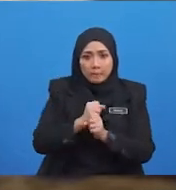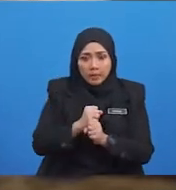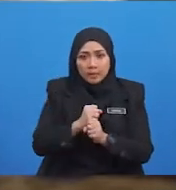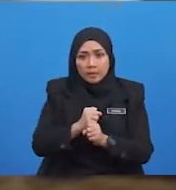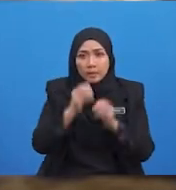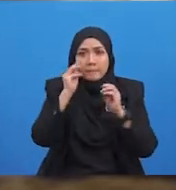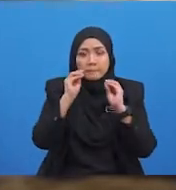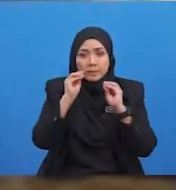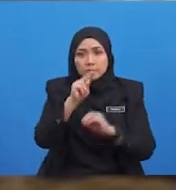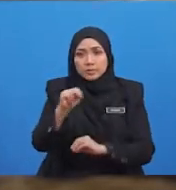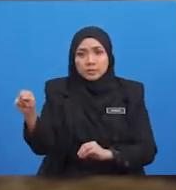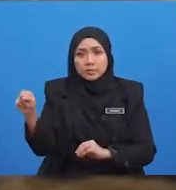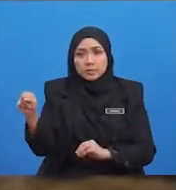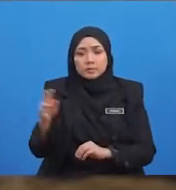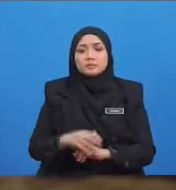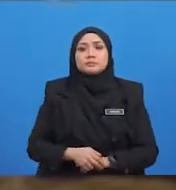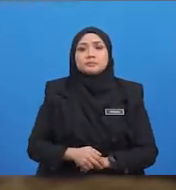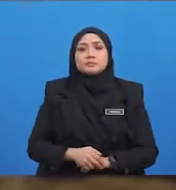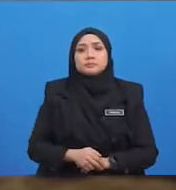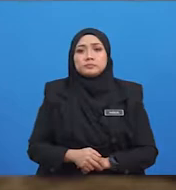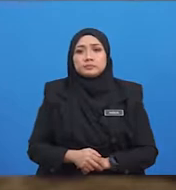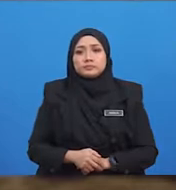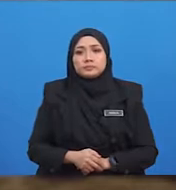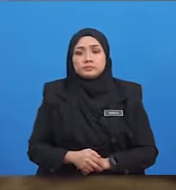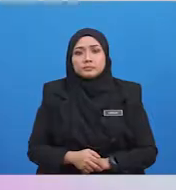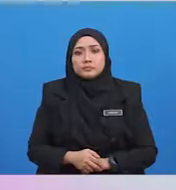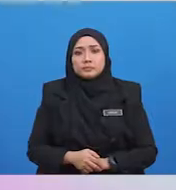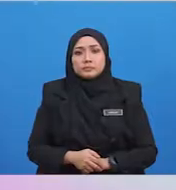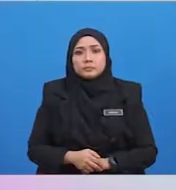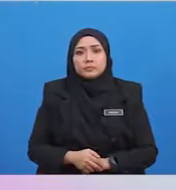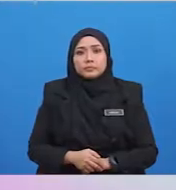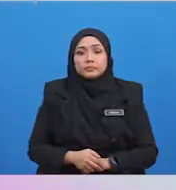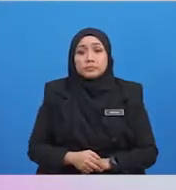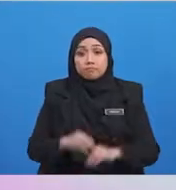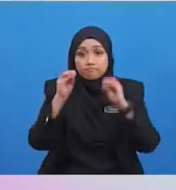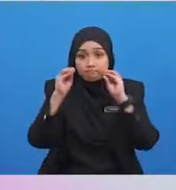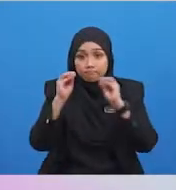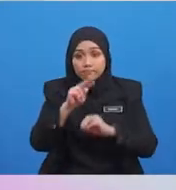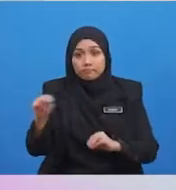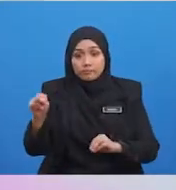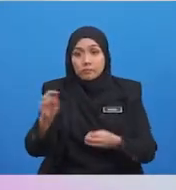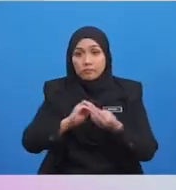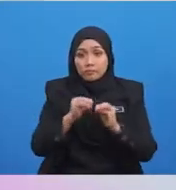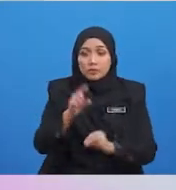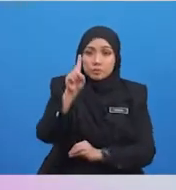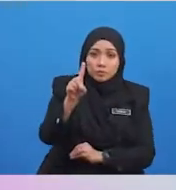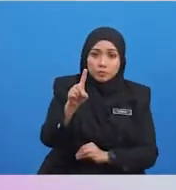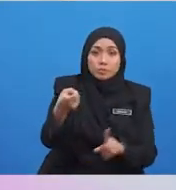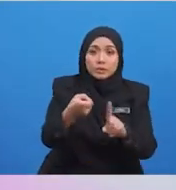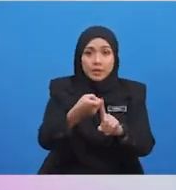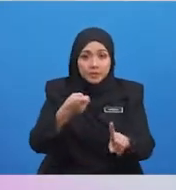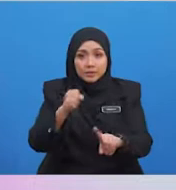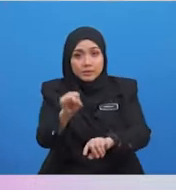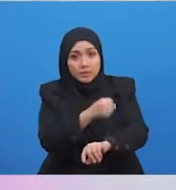daripada aspek komsas tadi. Pengajaran pertama berdasarkan sajak